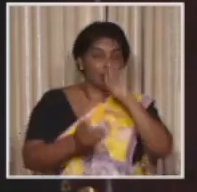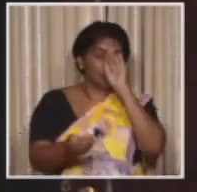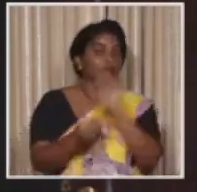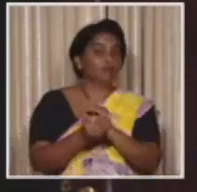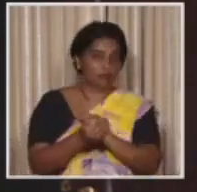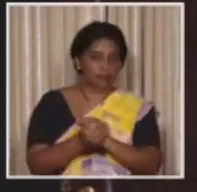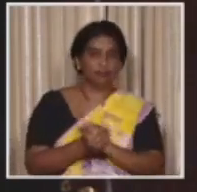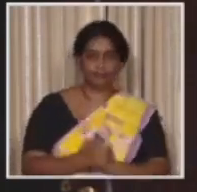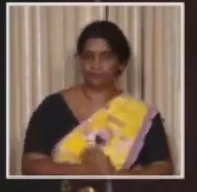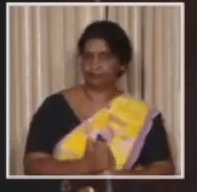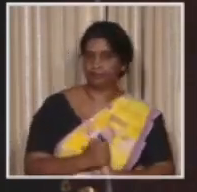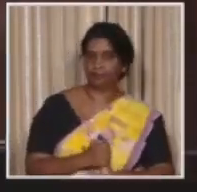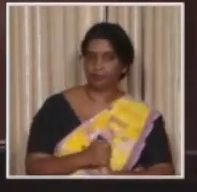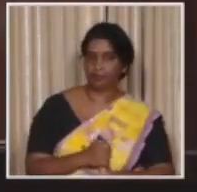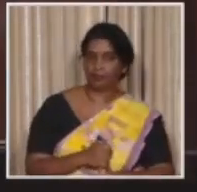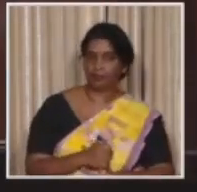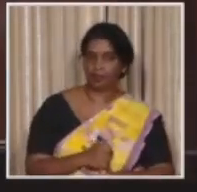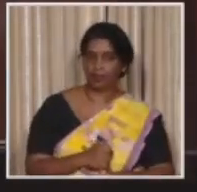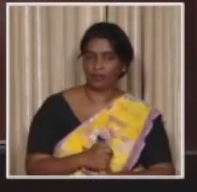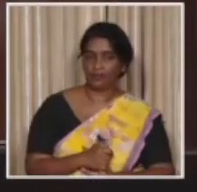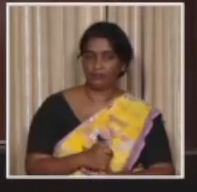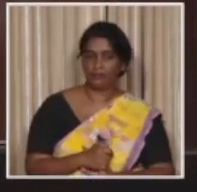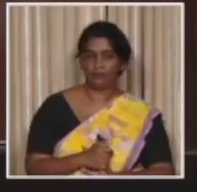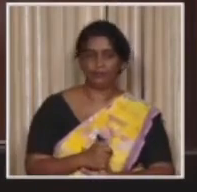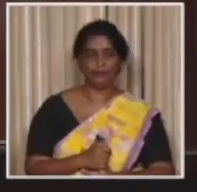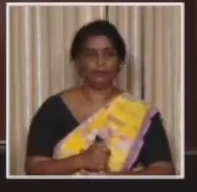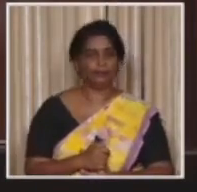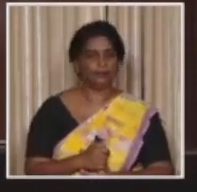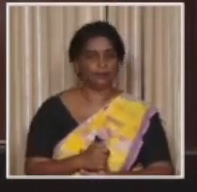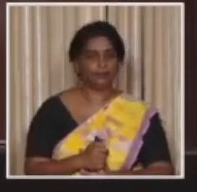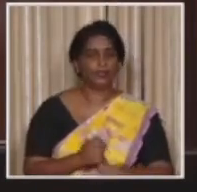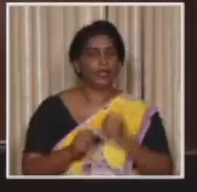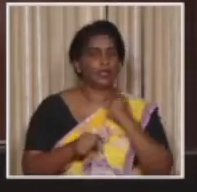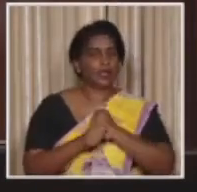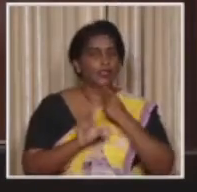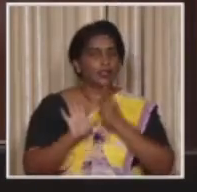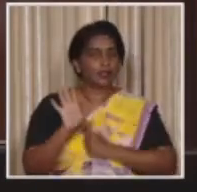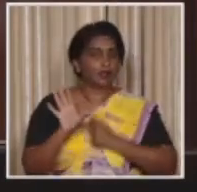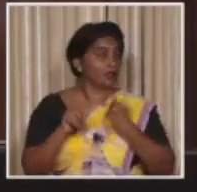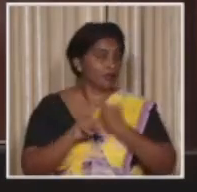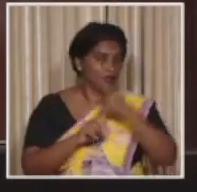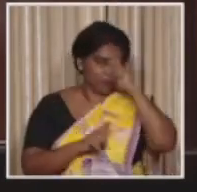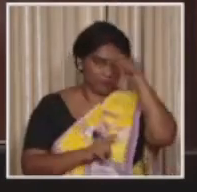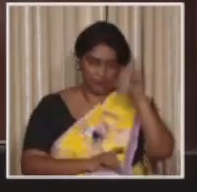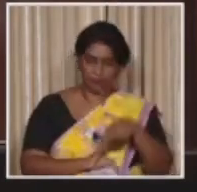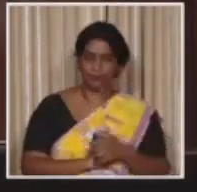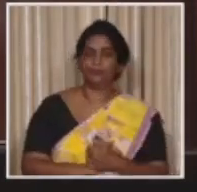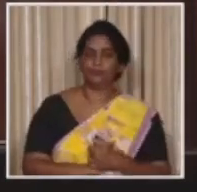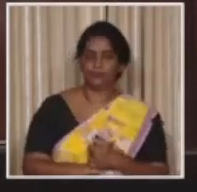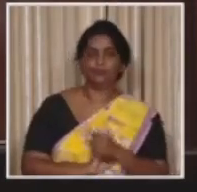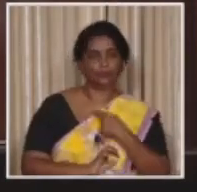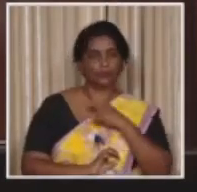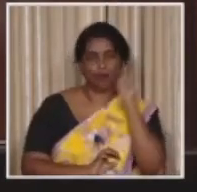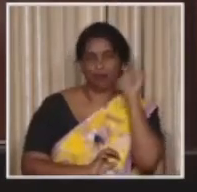pilih bandwa. Kaya antar karunia dengan tuan. Nau katakan apa tu bunyi?